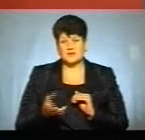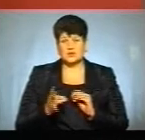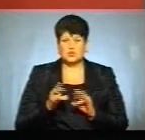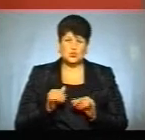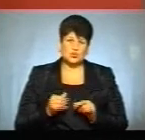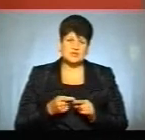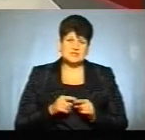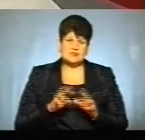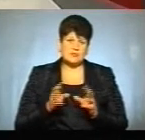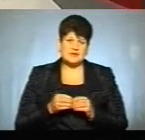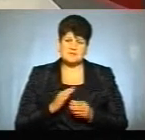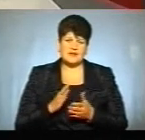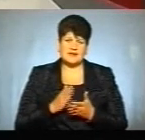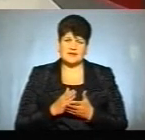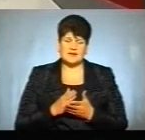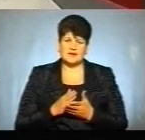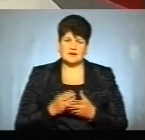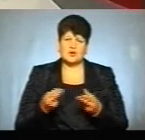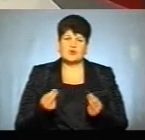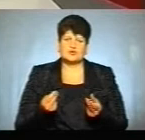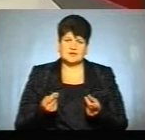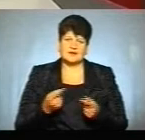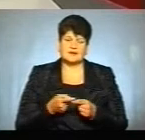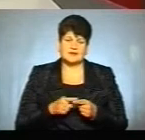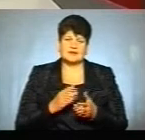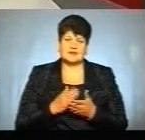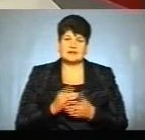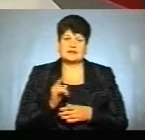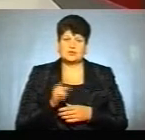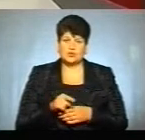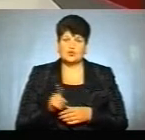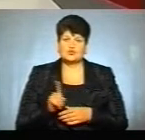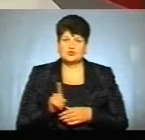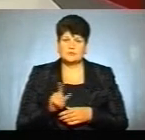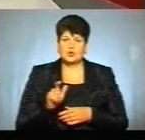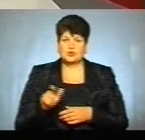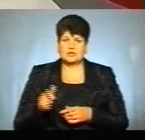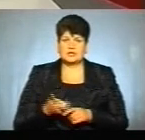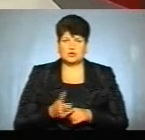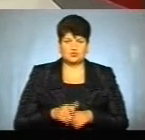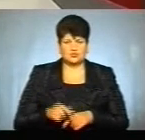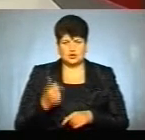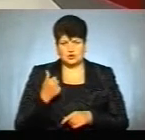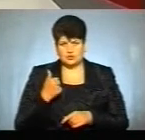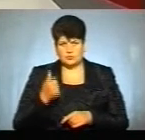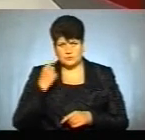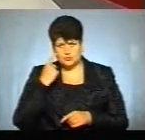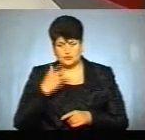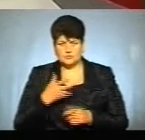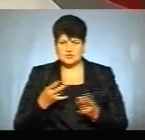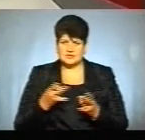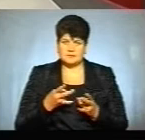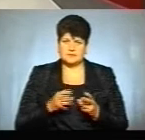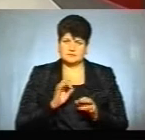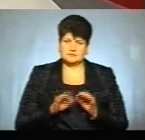принципі, це не є сума, яку можна сказати, що це є оптимальна для того, щоб людина дуже добре задумалась про те, чи буде вона на другий